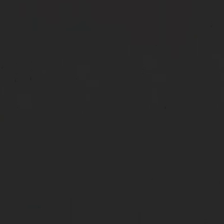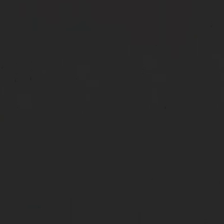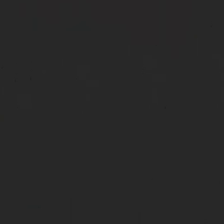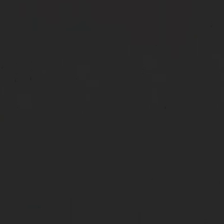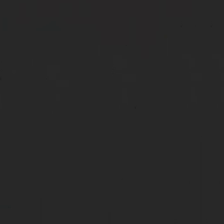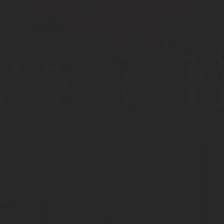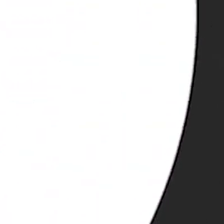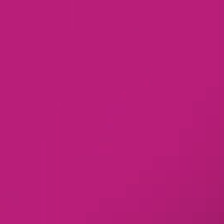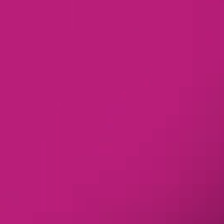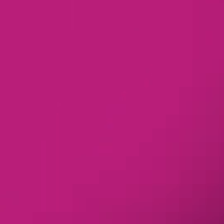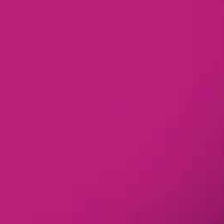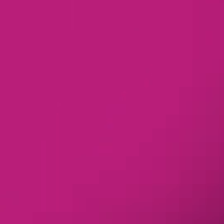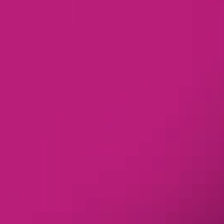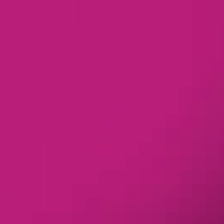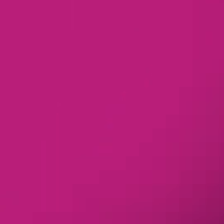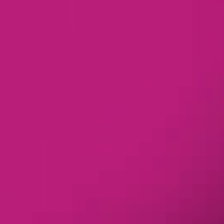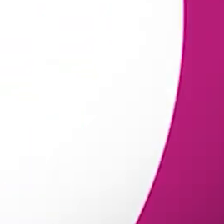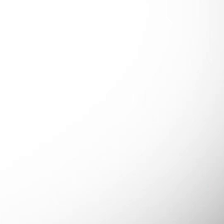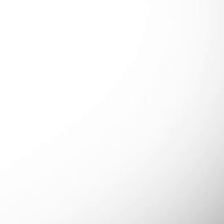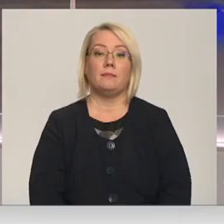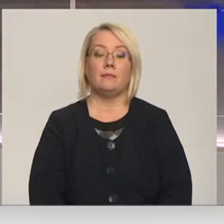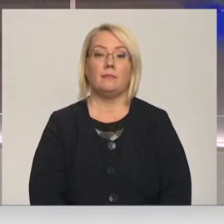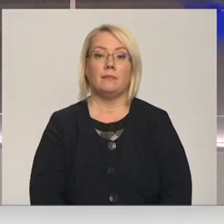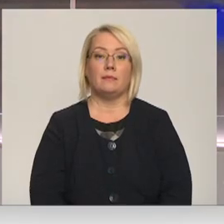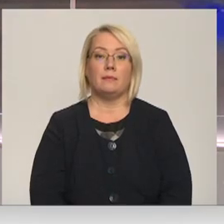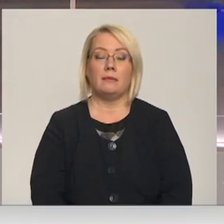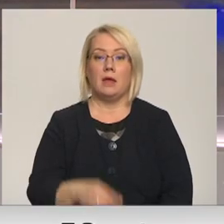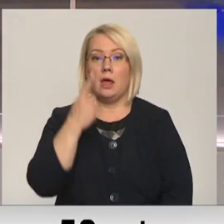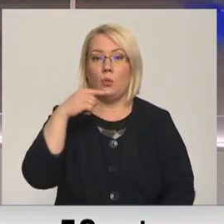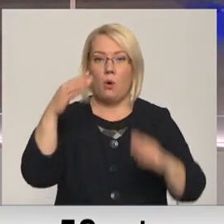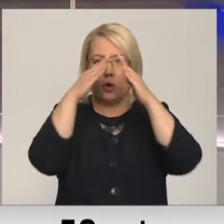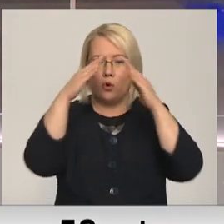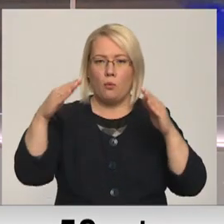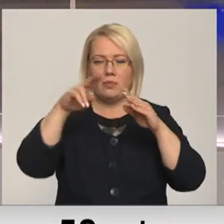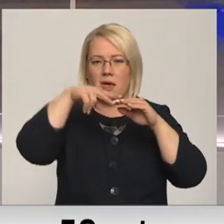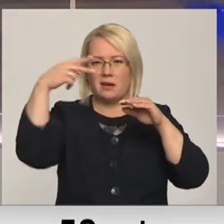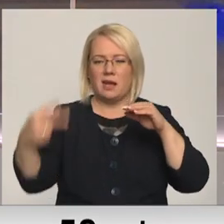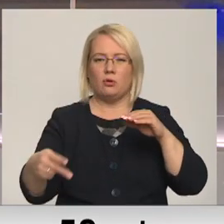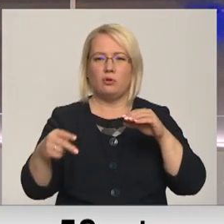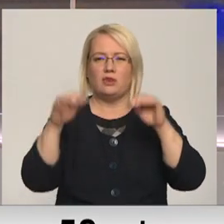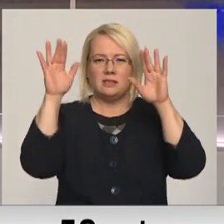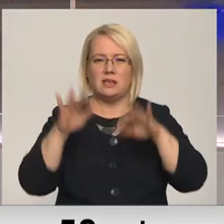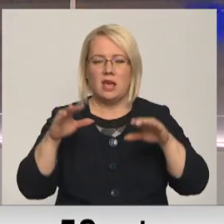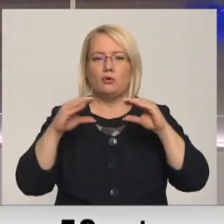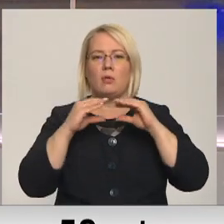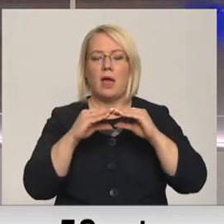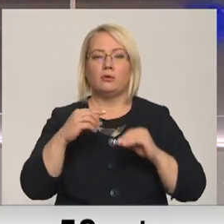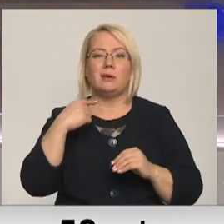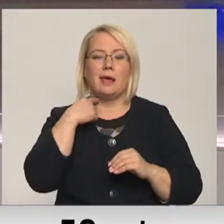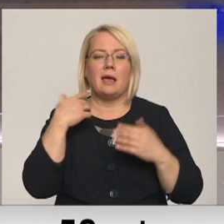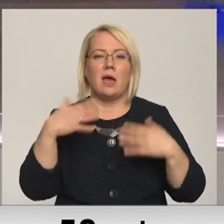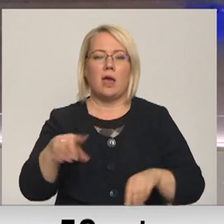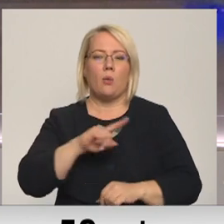Re, viss ēters ir te! No jumta krītošais sniegs un ledus šosezonu Rīgā traumējis